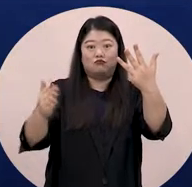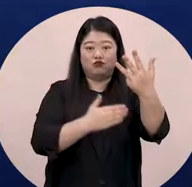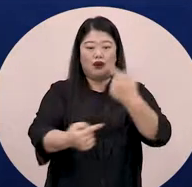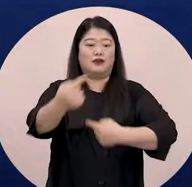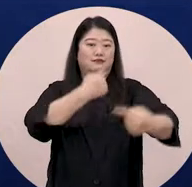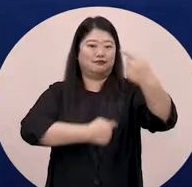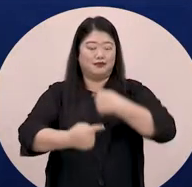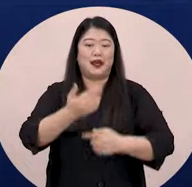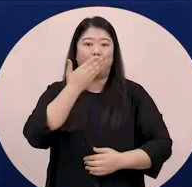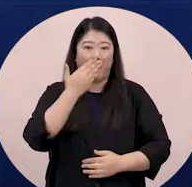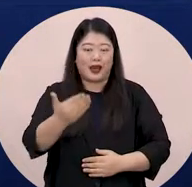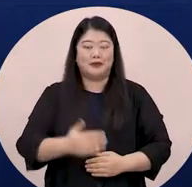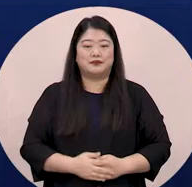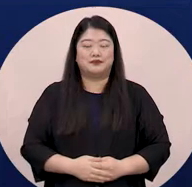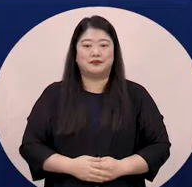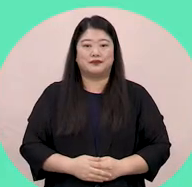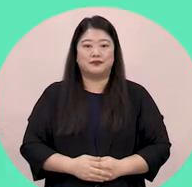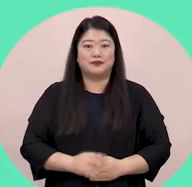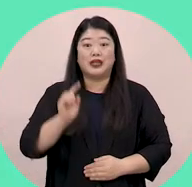모집합니다